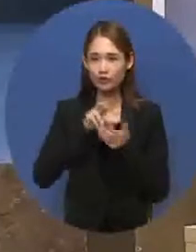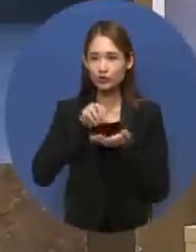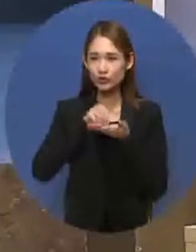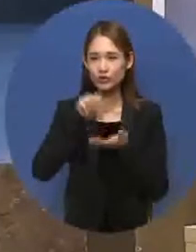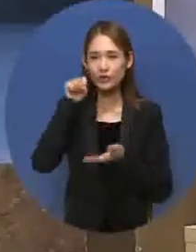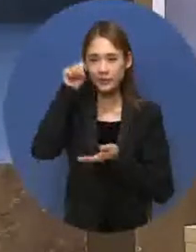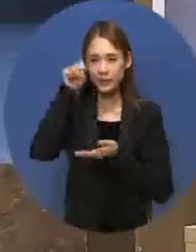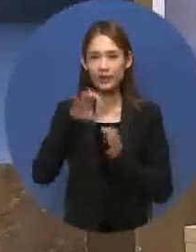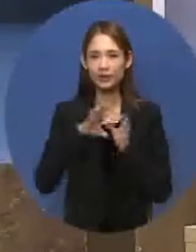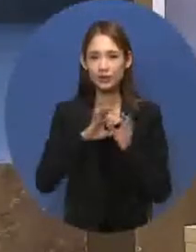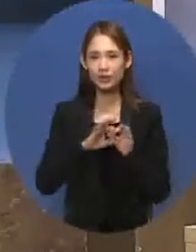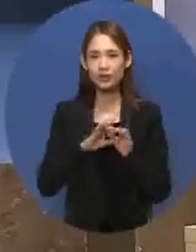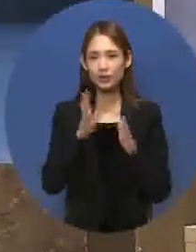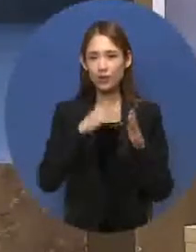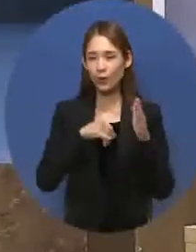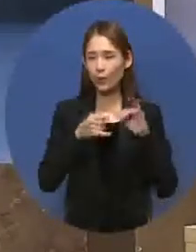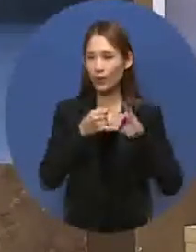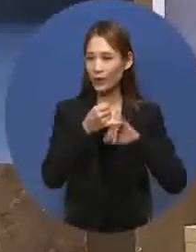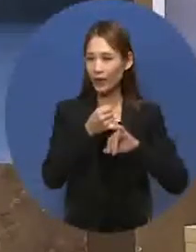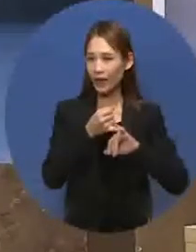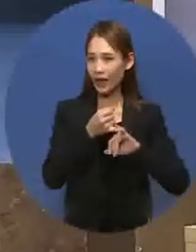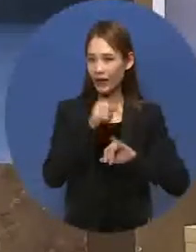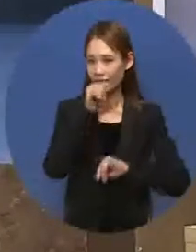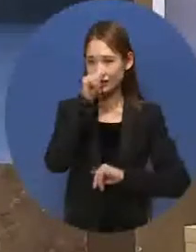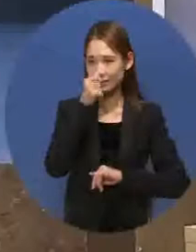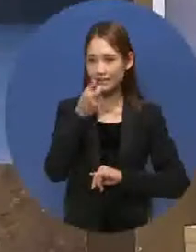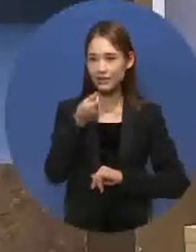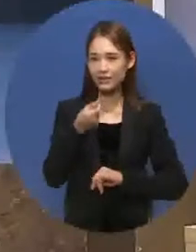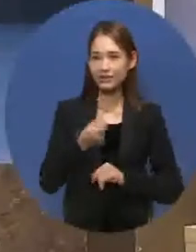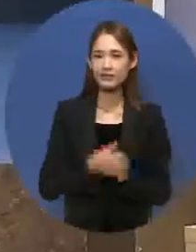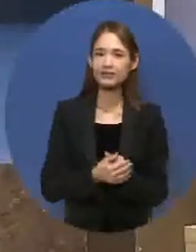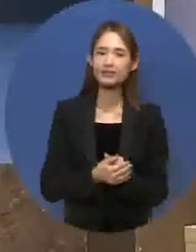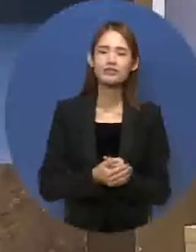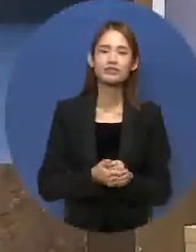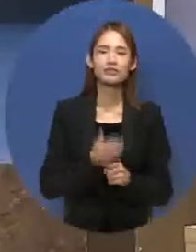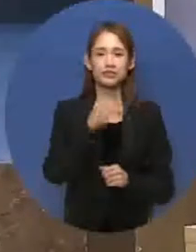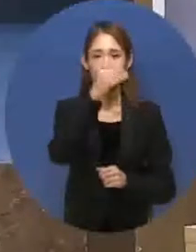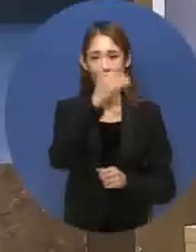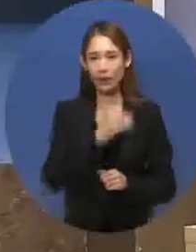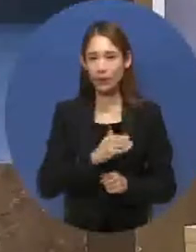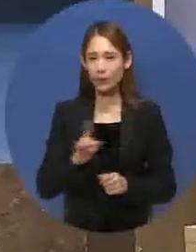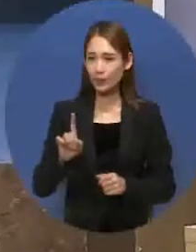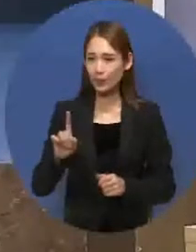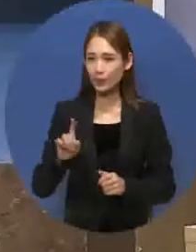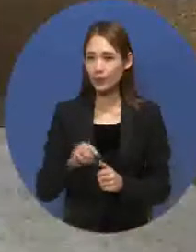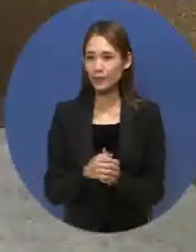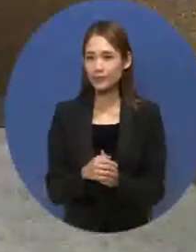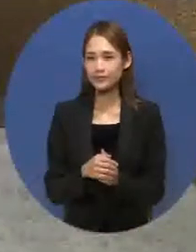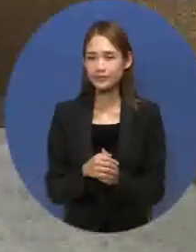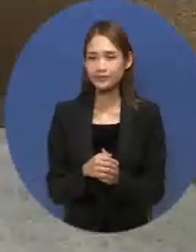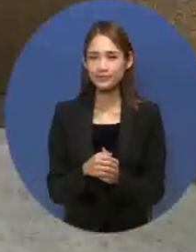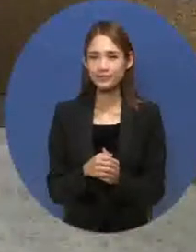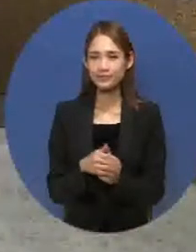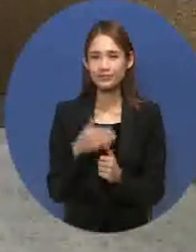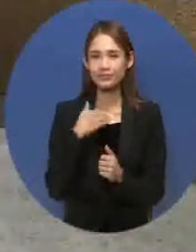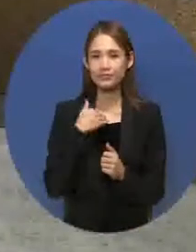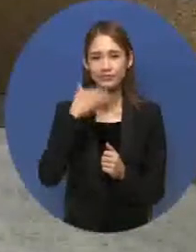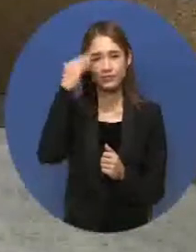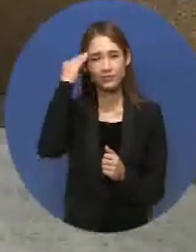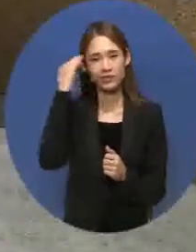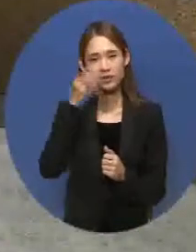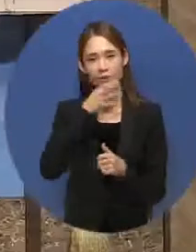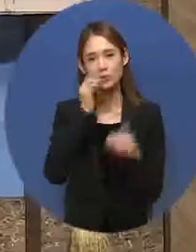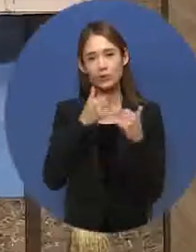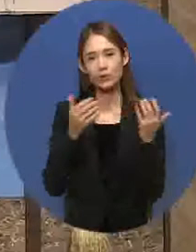4건 공약이 있으셨을 것 같은데 이 공약에는 어떤 내용들이 있었나요? 제가